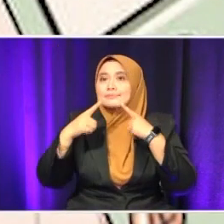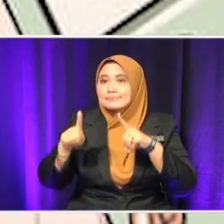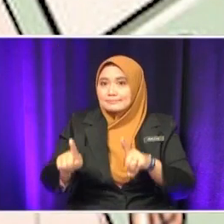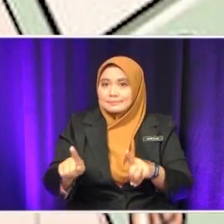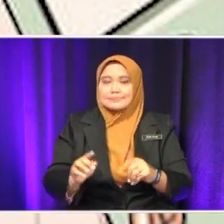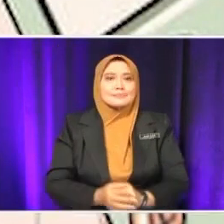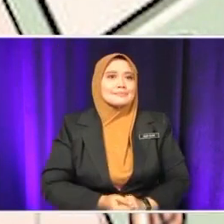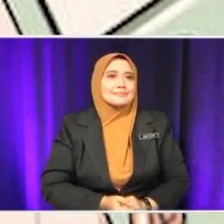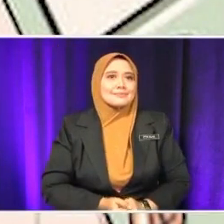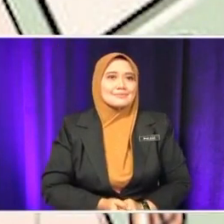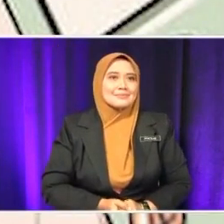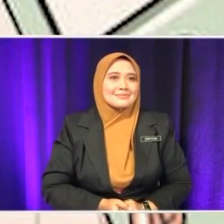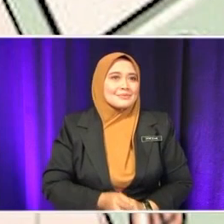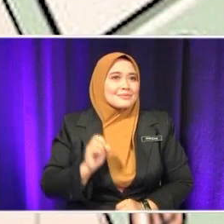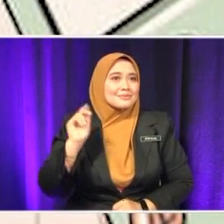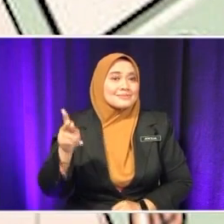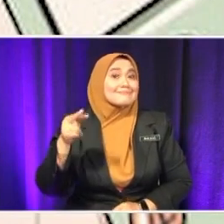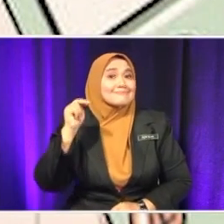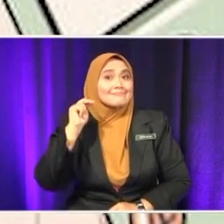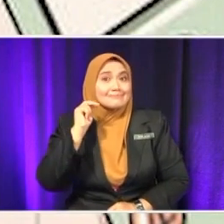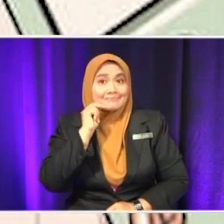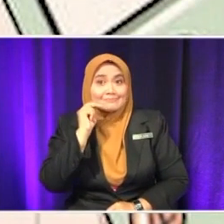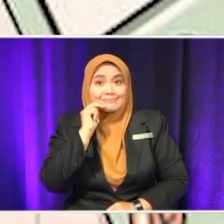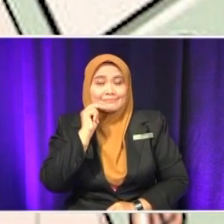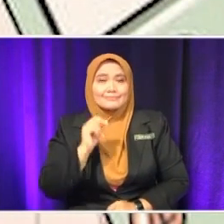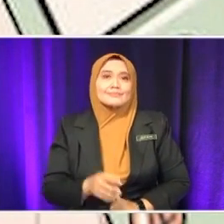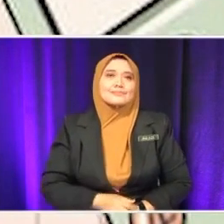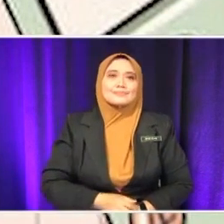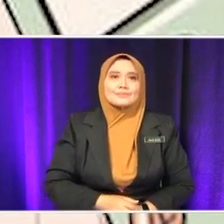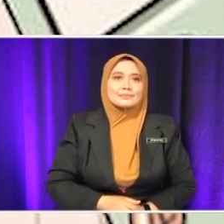Siapa nampaknya kita tengok? Tasha. Silakan Tasha.